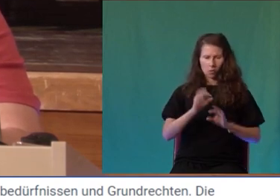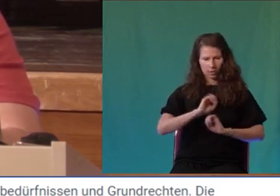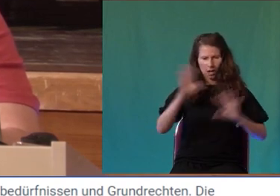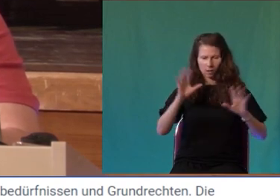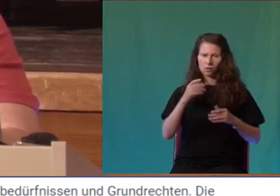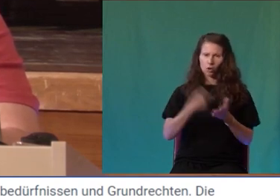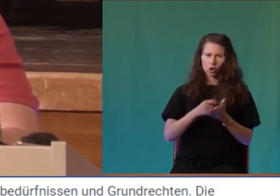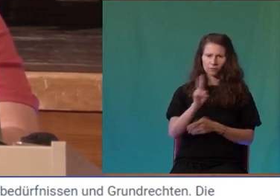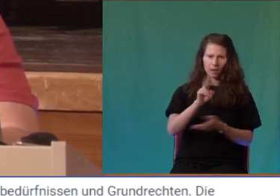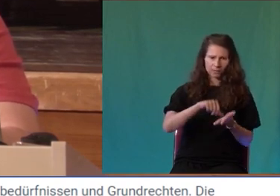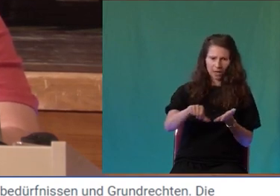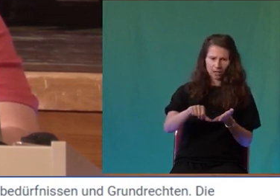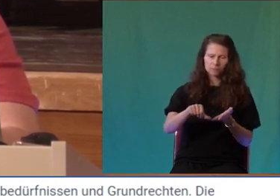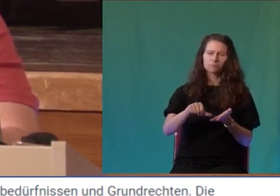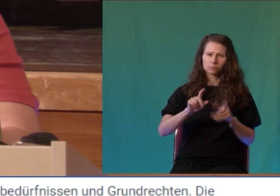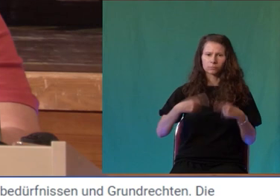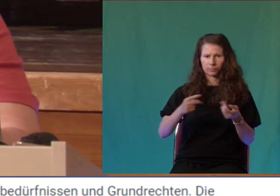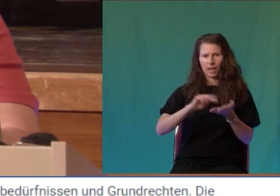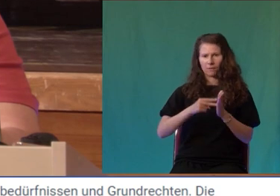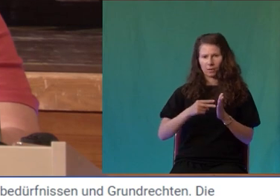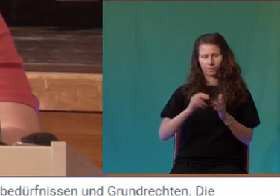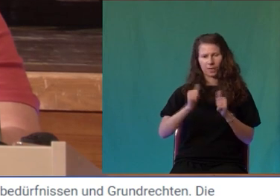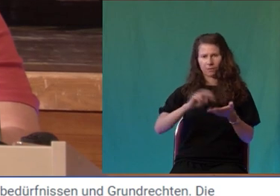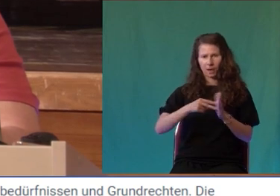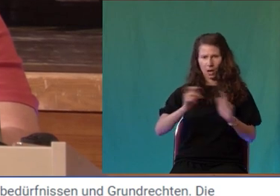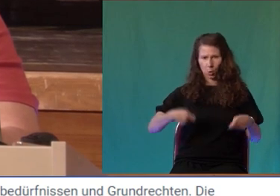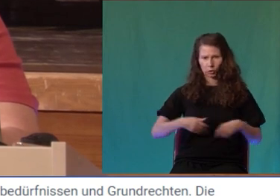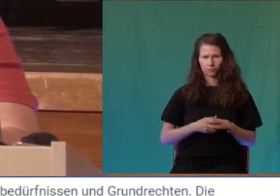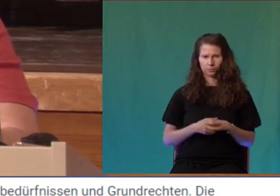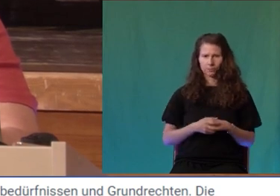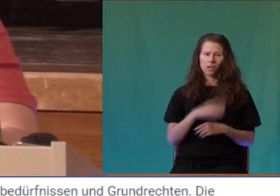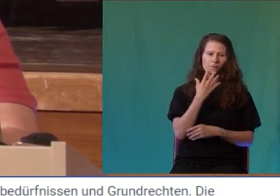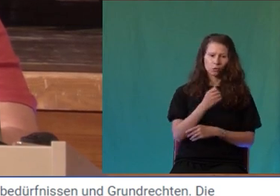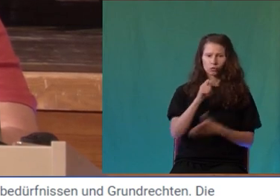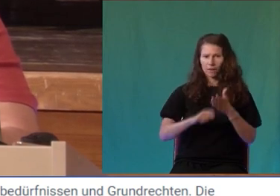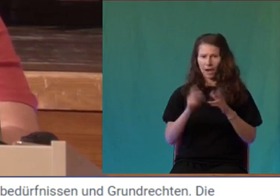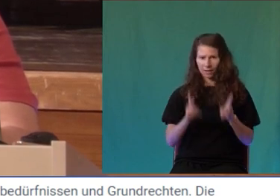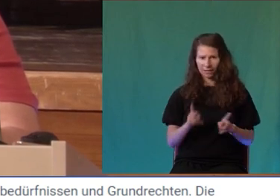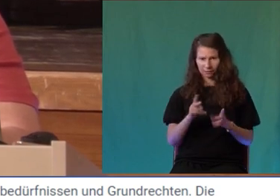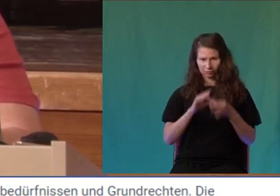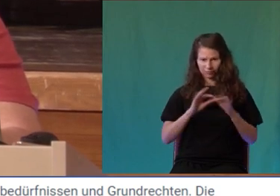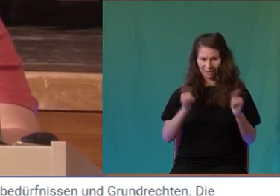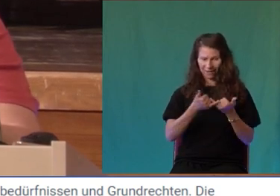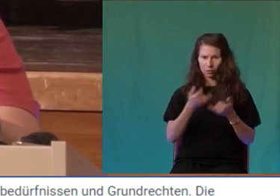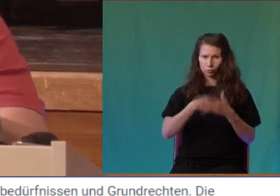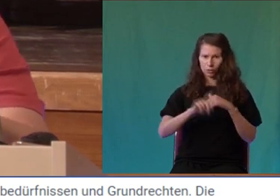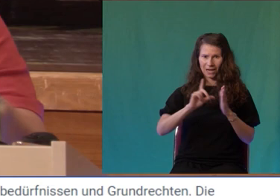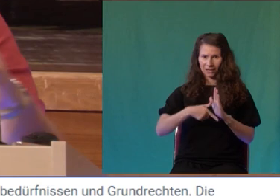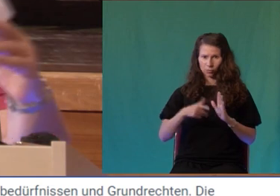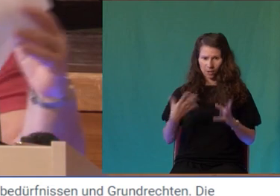kostenträgerschaft im Vorfeld der Hilfeleistung erfolgen das Wunsch und Wahlrecht der Eltern über die Leistungserbringung ist